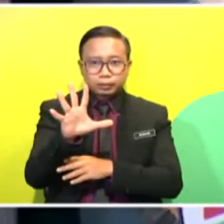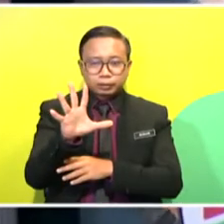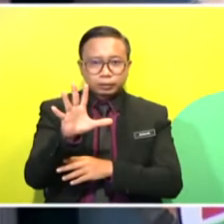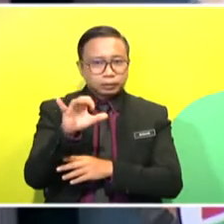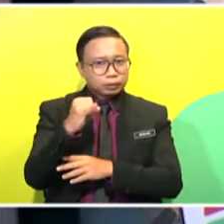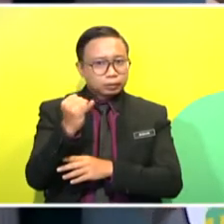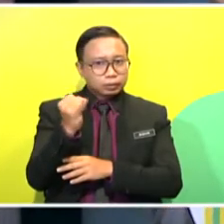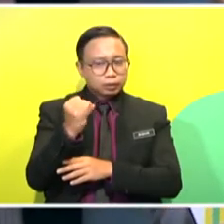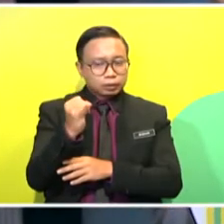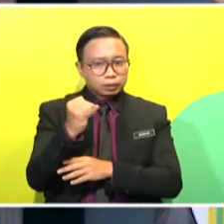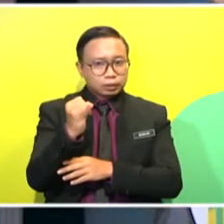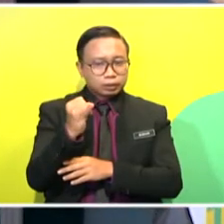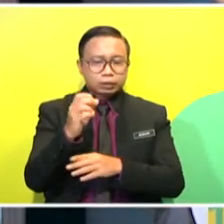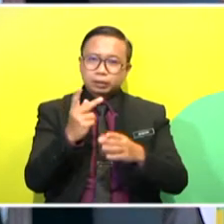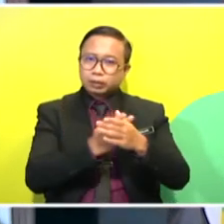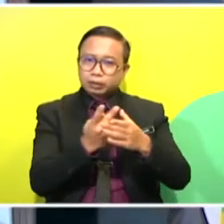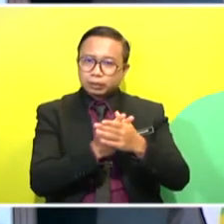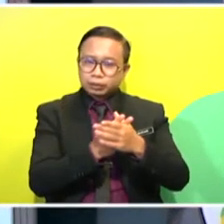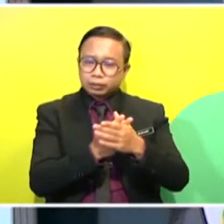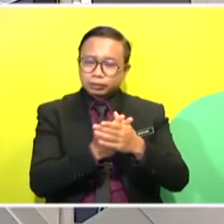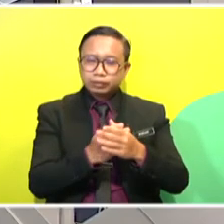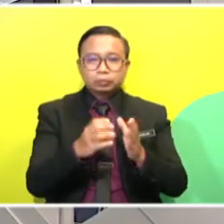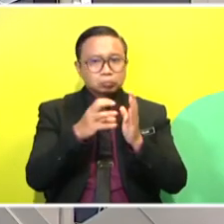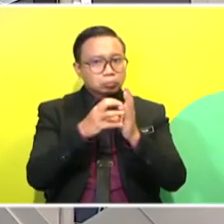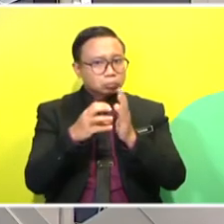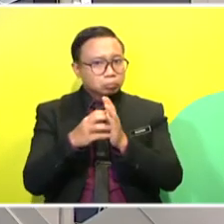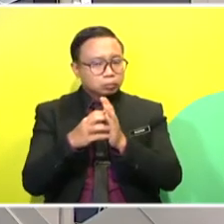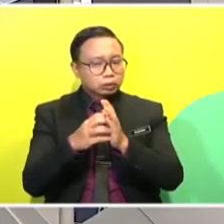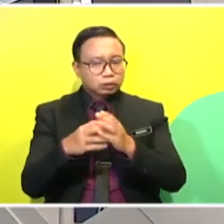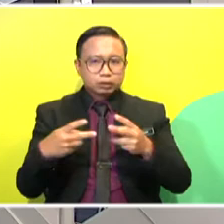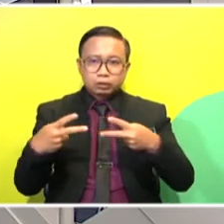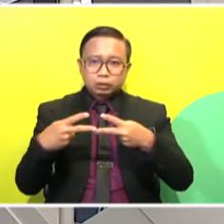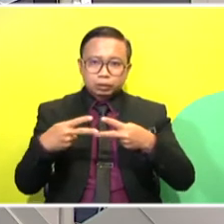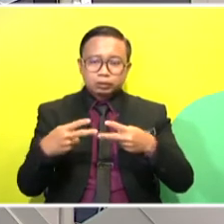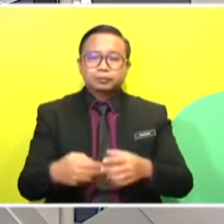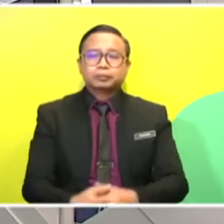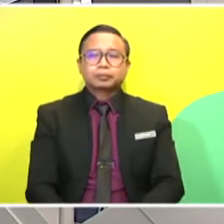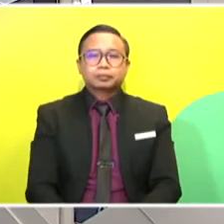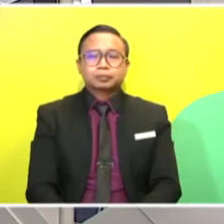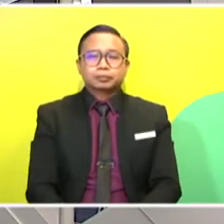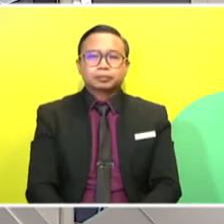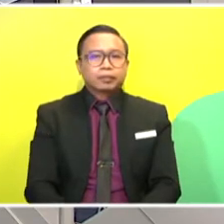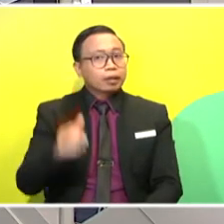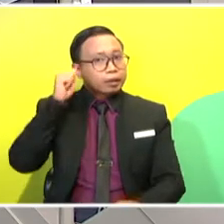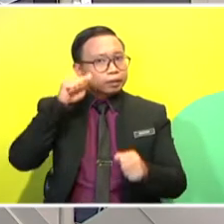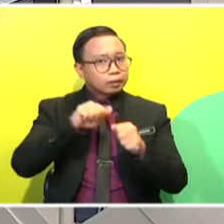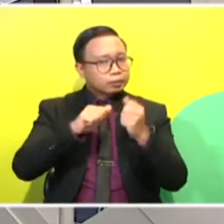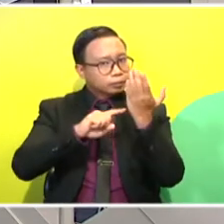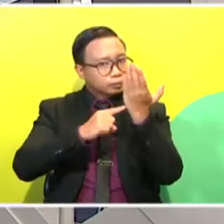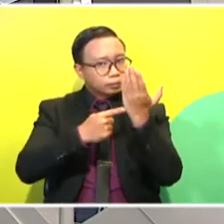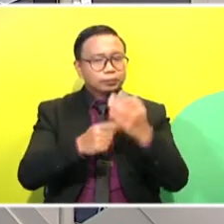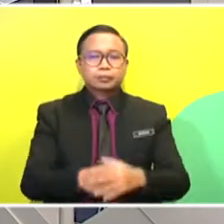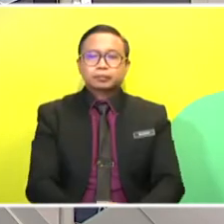punca elektrik. Saya nak cari padanan untuk kad ini. Saya rasa saya dah jumpa tadi. Saya kena ingat balik.